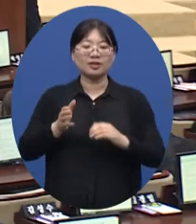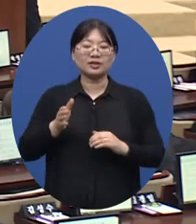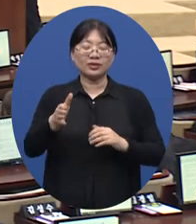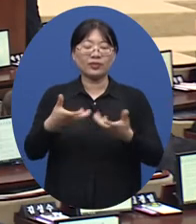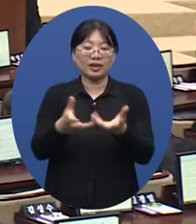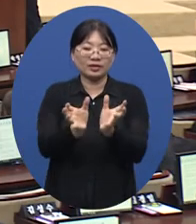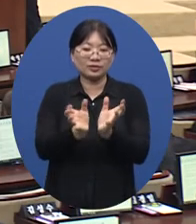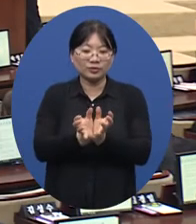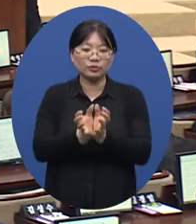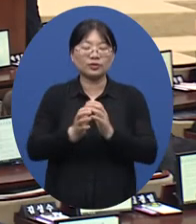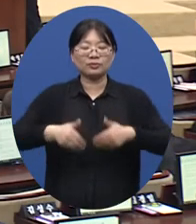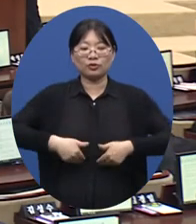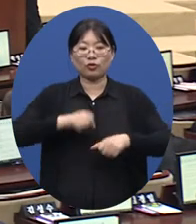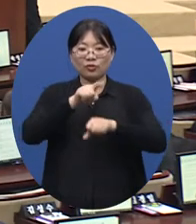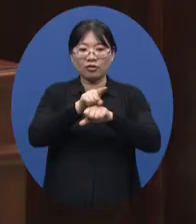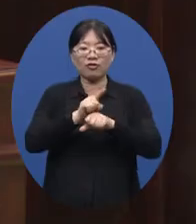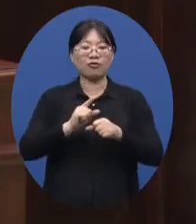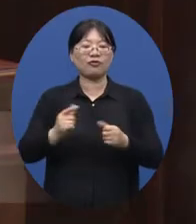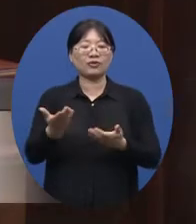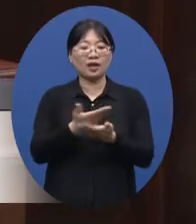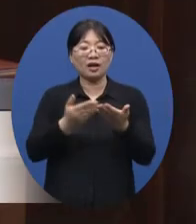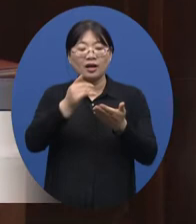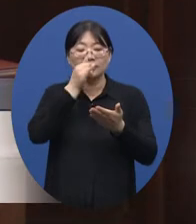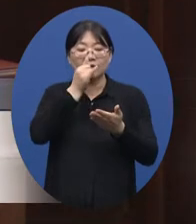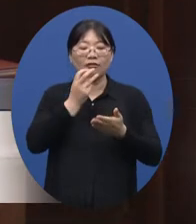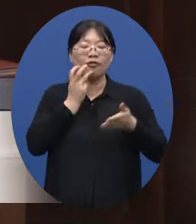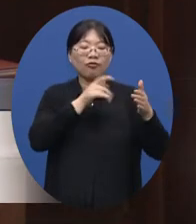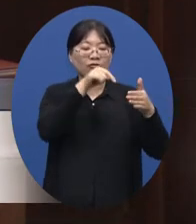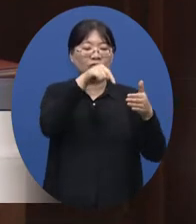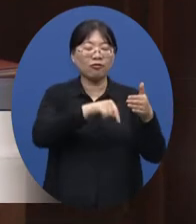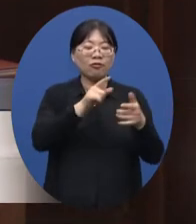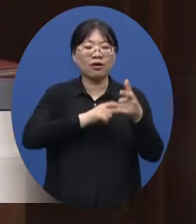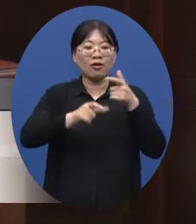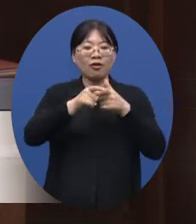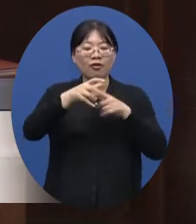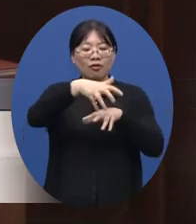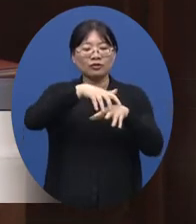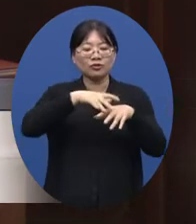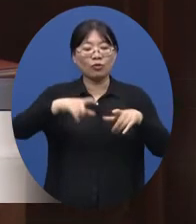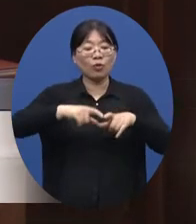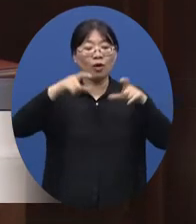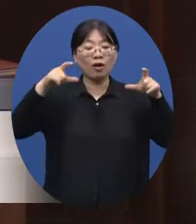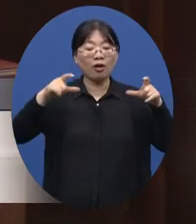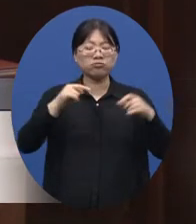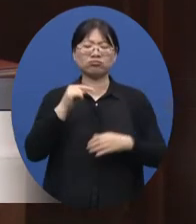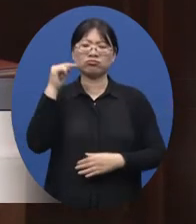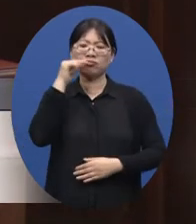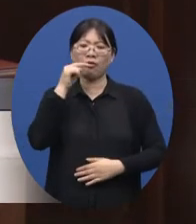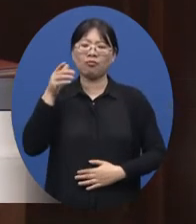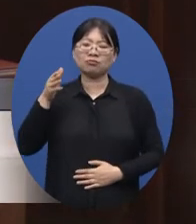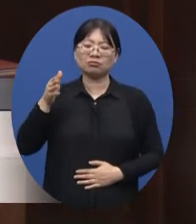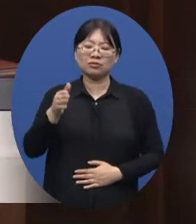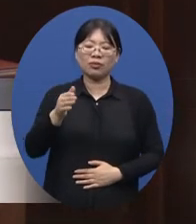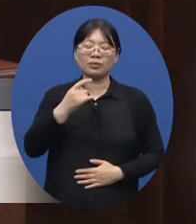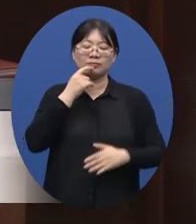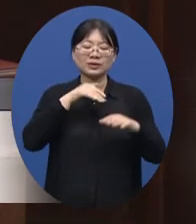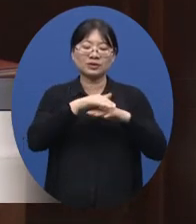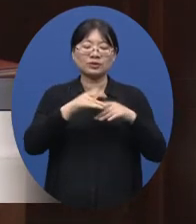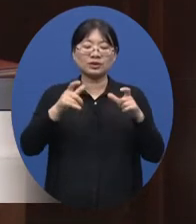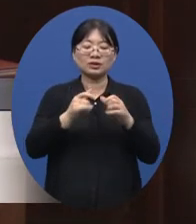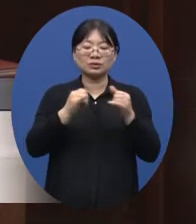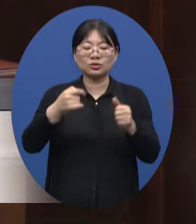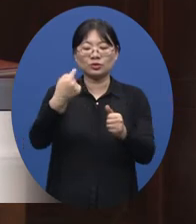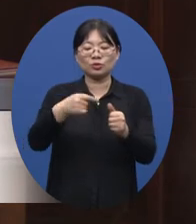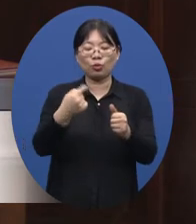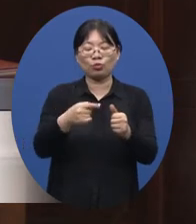필요성에 대한 얘기가 오갔습니다 경기도에서 좀더 조직을 확대 해서 체계적이고 전문적인 민주시민 교육을